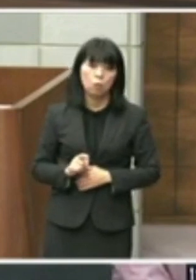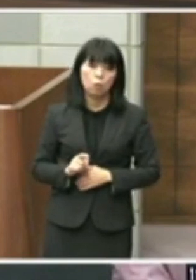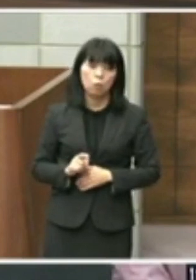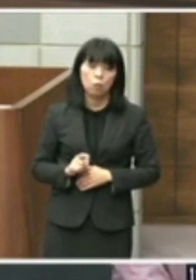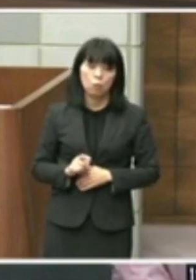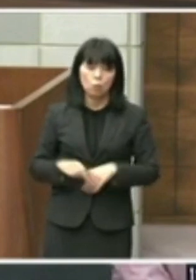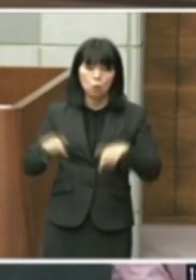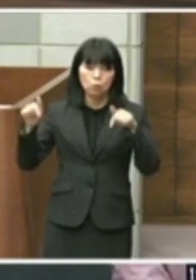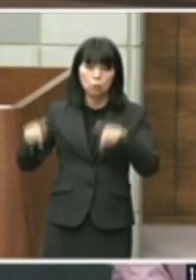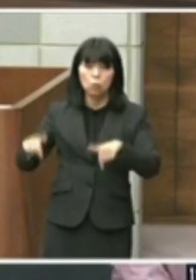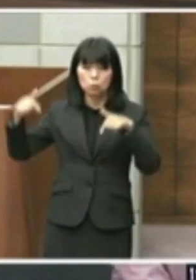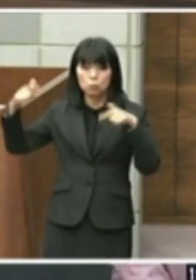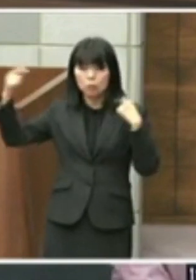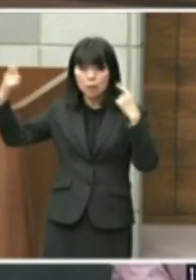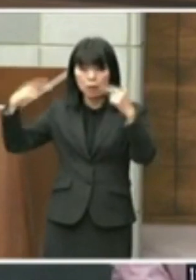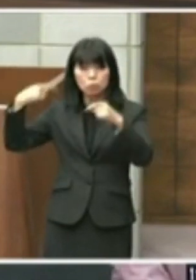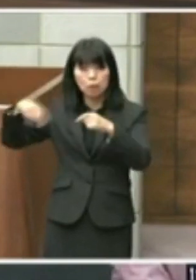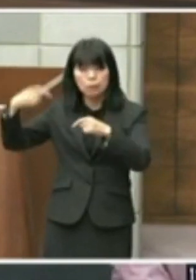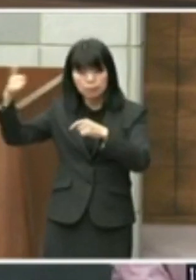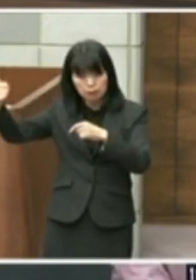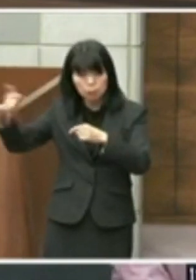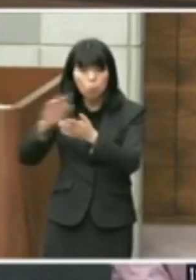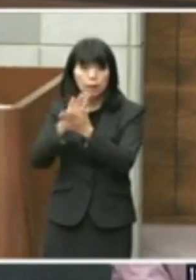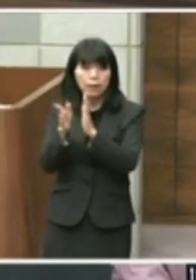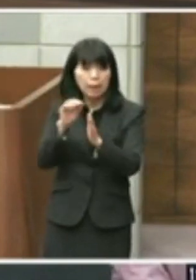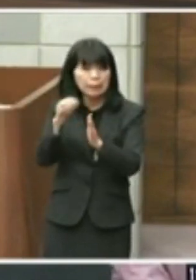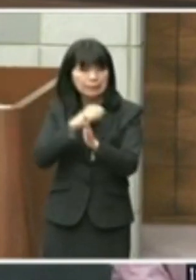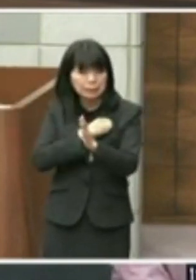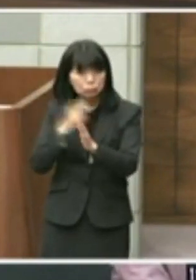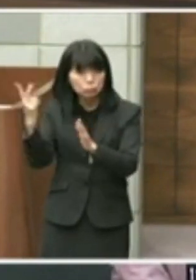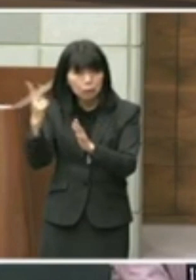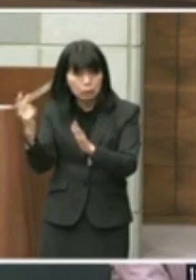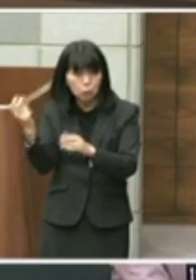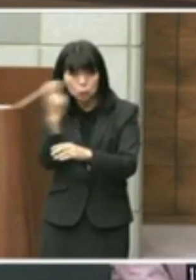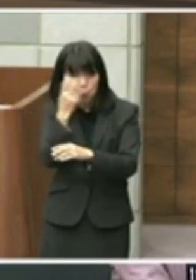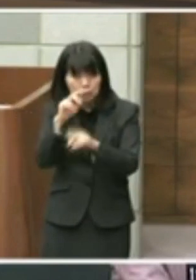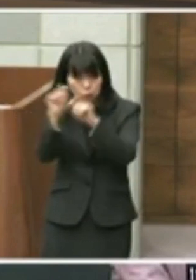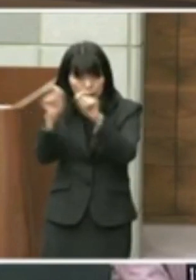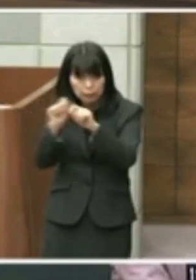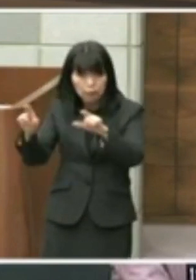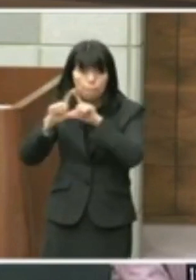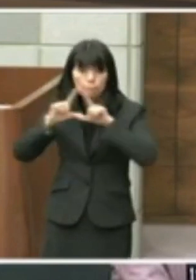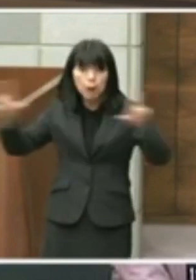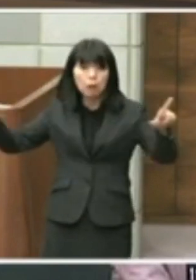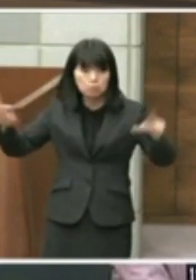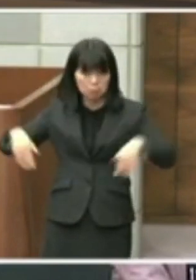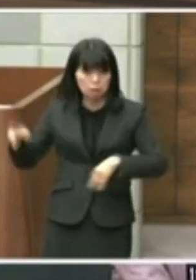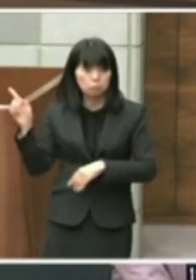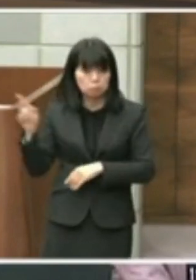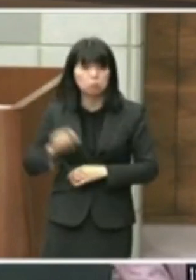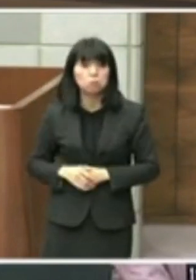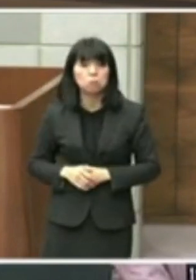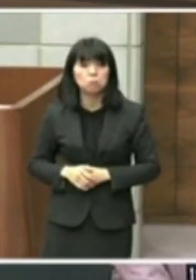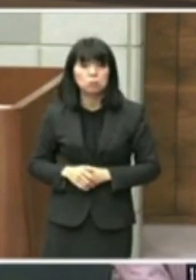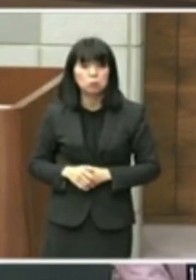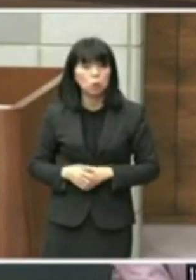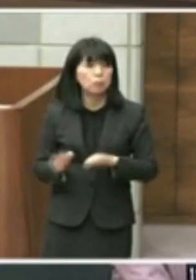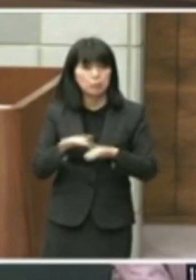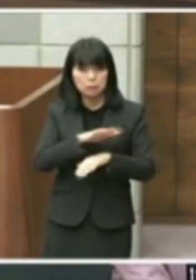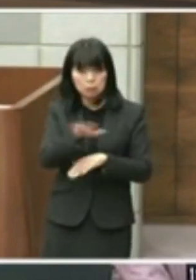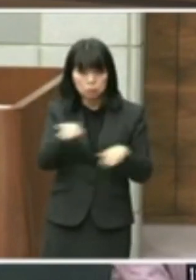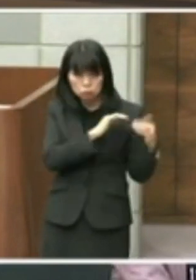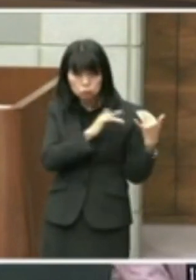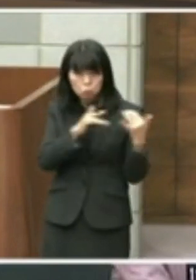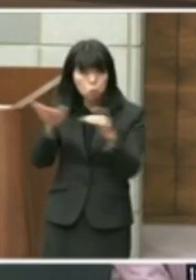先生と県会議員の調査結果が公表されたことにより、そこに注目が集まっ